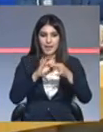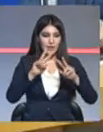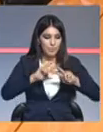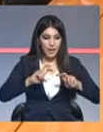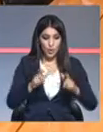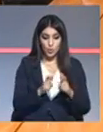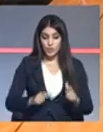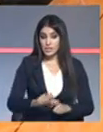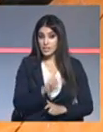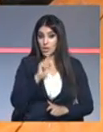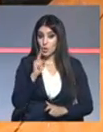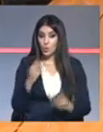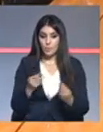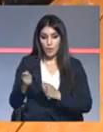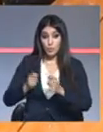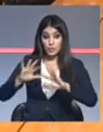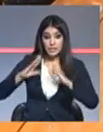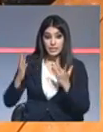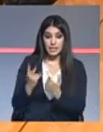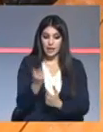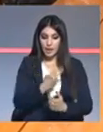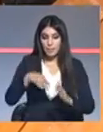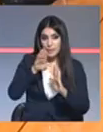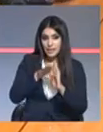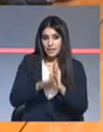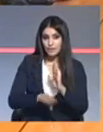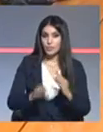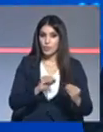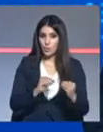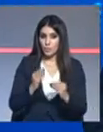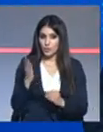مع مدراء العامين باتجاه التخفيف من اع ماءها